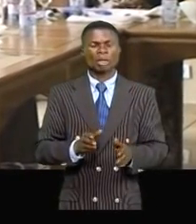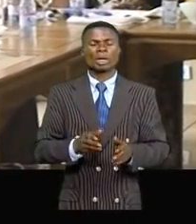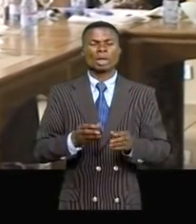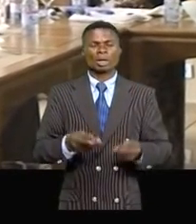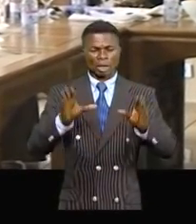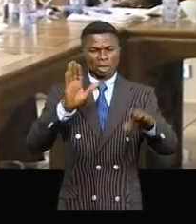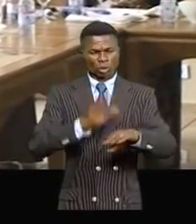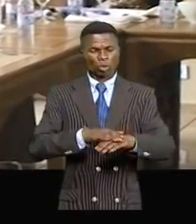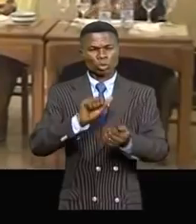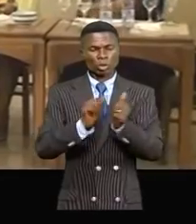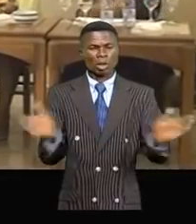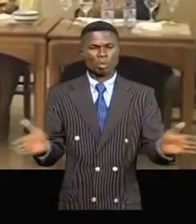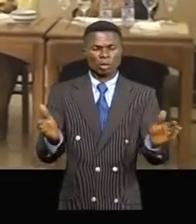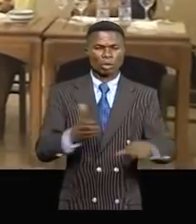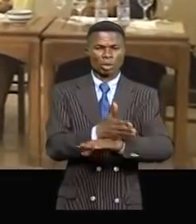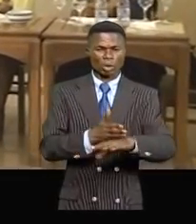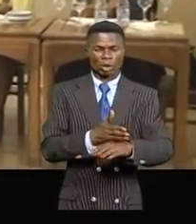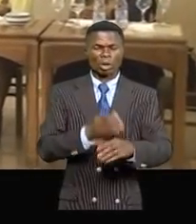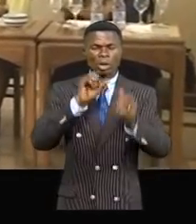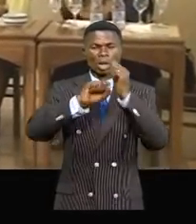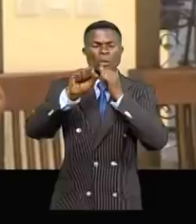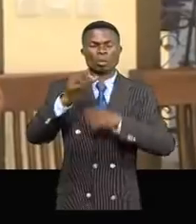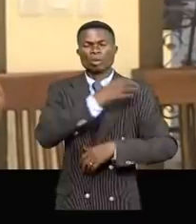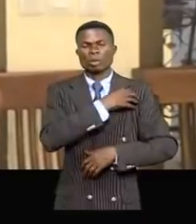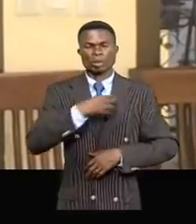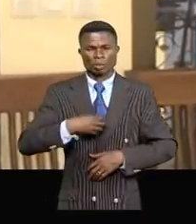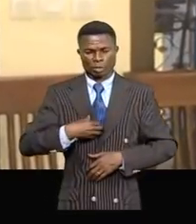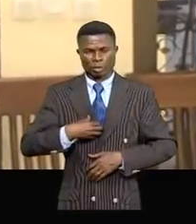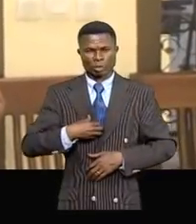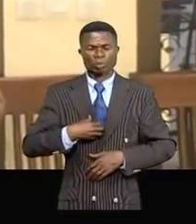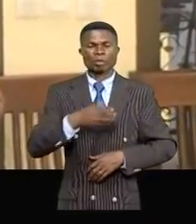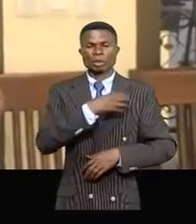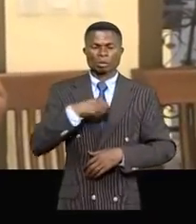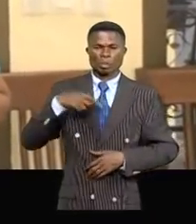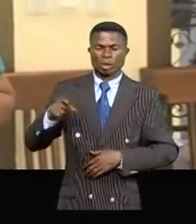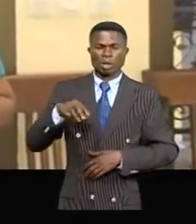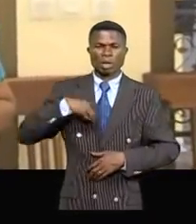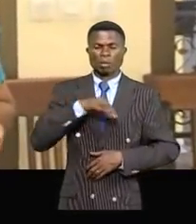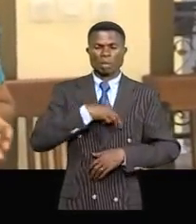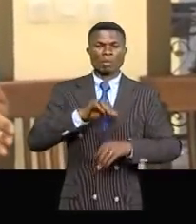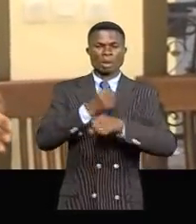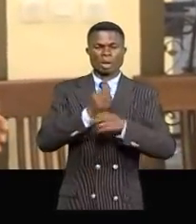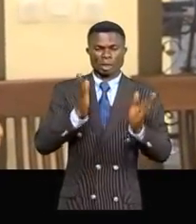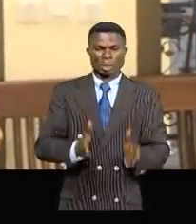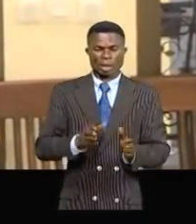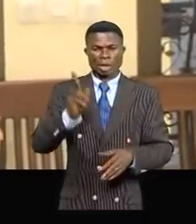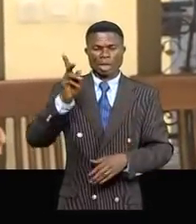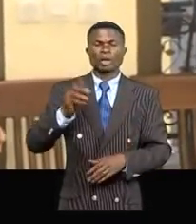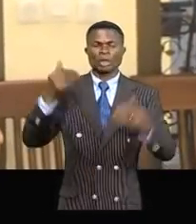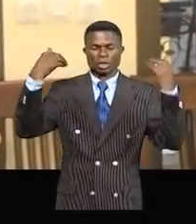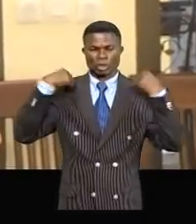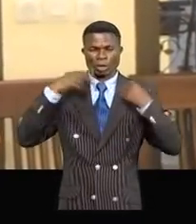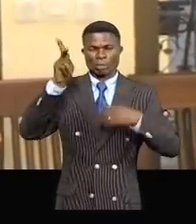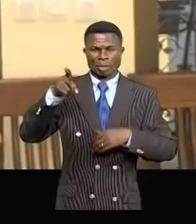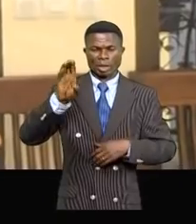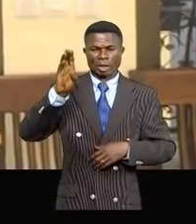qui touchent à l'élévation ou la promotion de la femme. Clarisse Moussemé, membre fondatrice et PCA de l'ICOFEM chargée